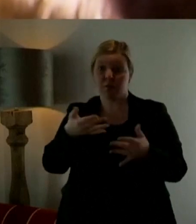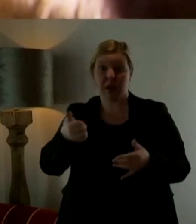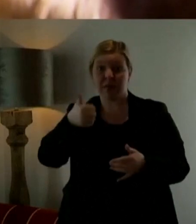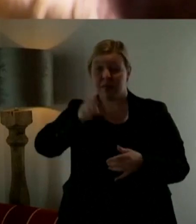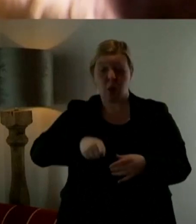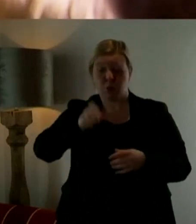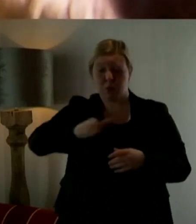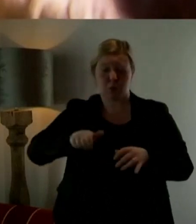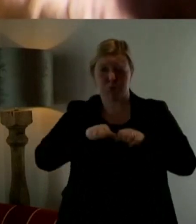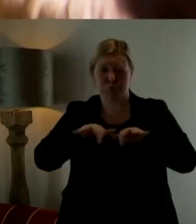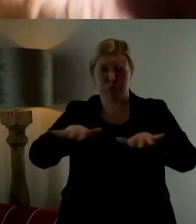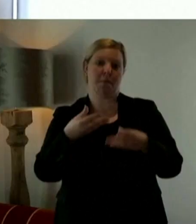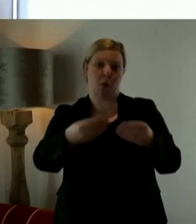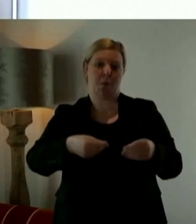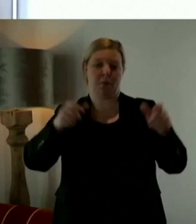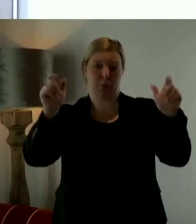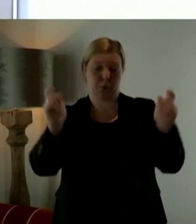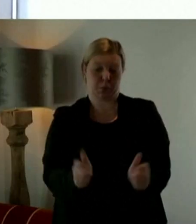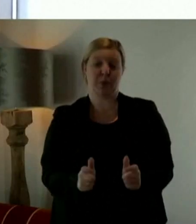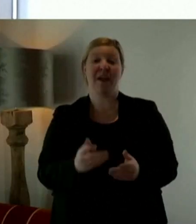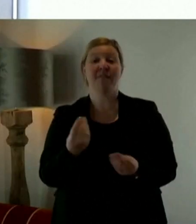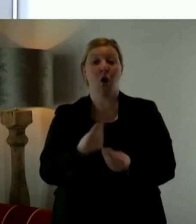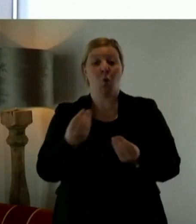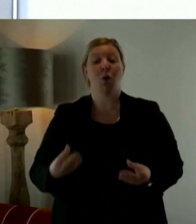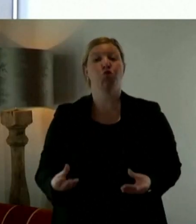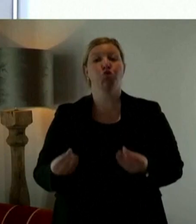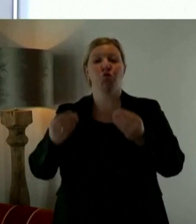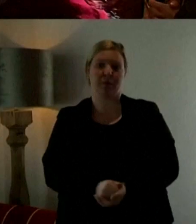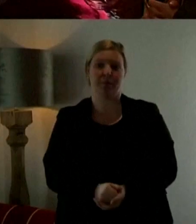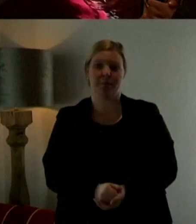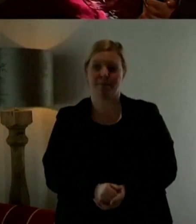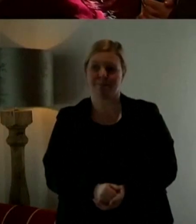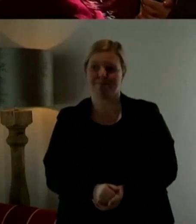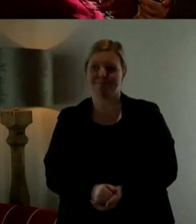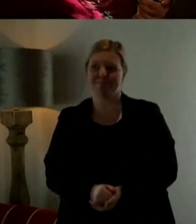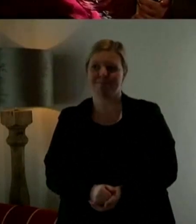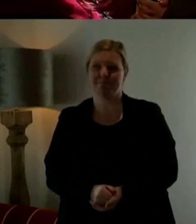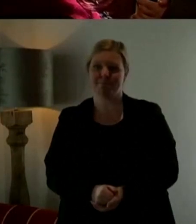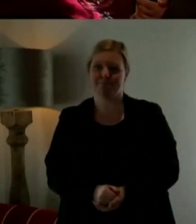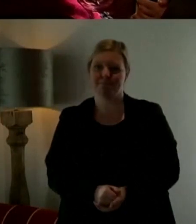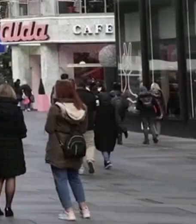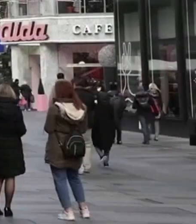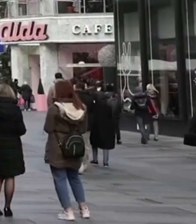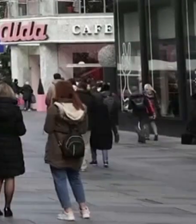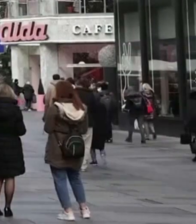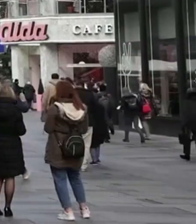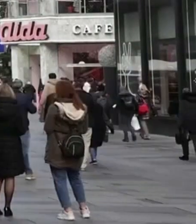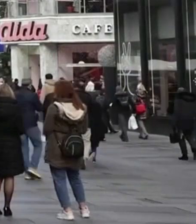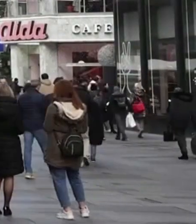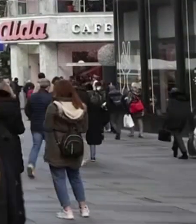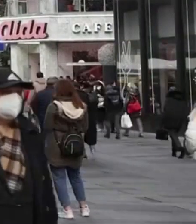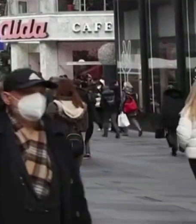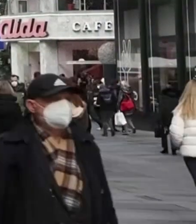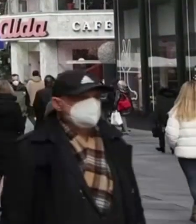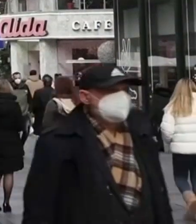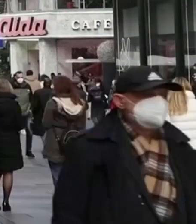restrizioni perché troppi tra noi hanno mostrato mancanza di solidarietà. Il confinamento terminerà in automatico il 13